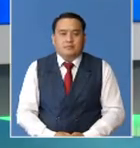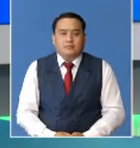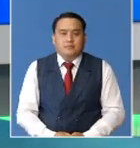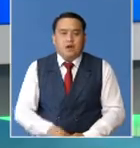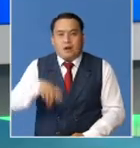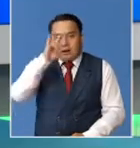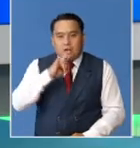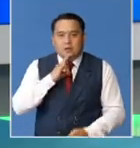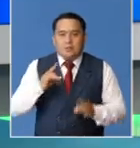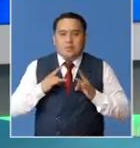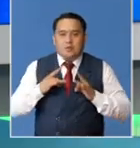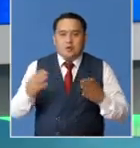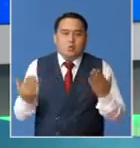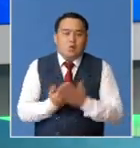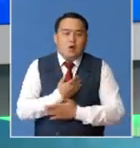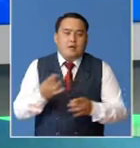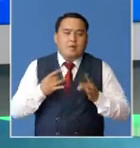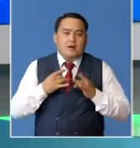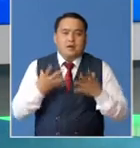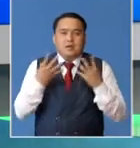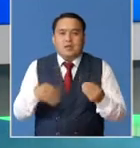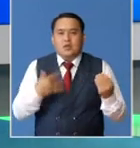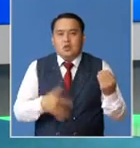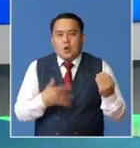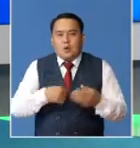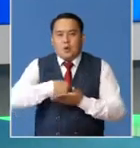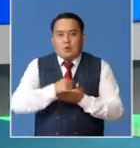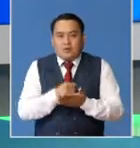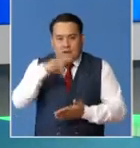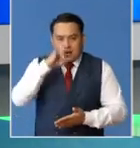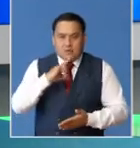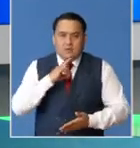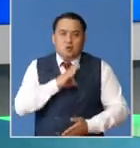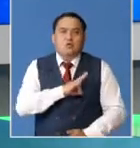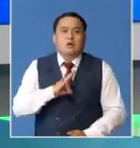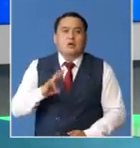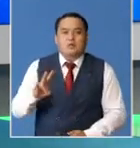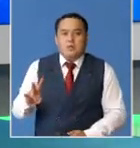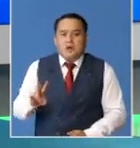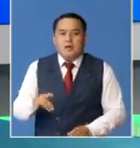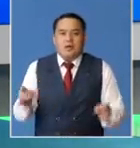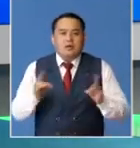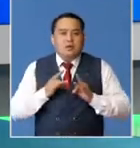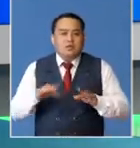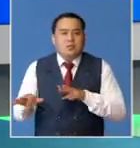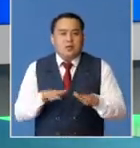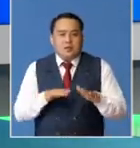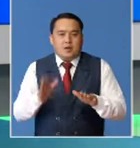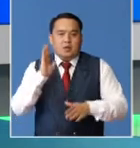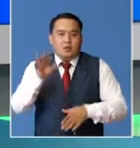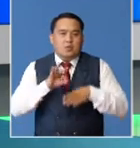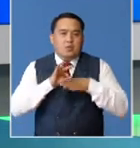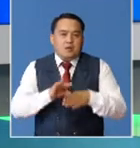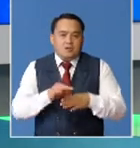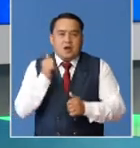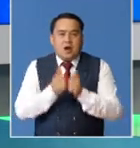В Казахстане отмечают новый праздник. День Дамбры утвердил президент Республики Казахстан Нурсултан Назарбаев. Торжественные мероприятия